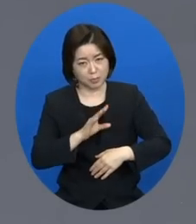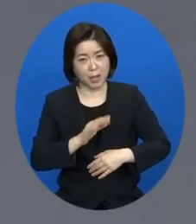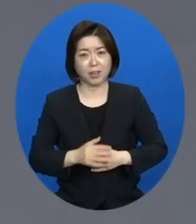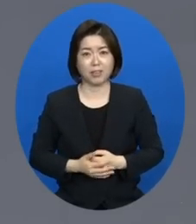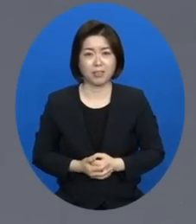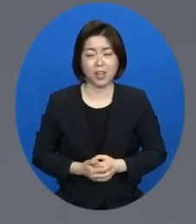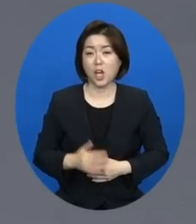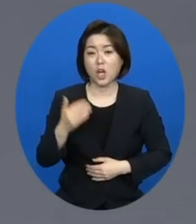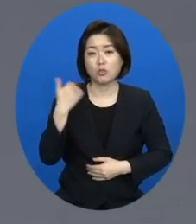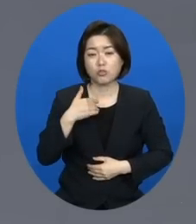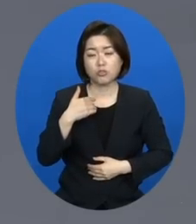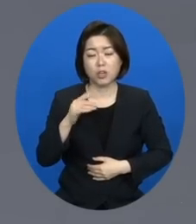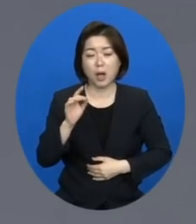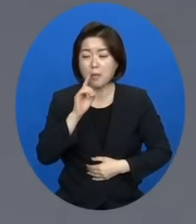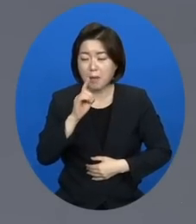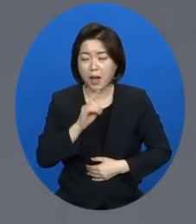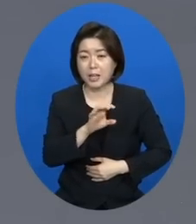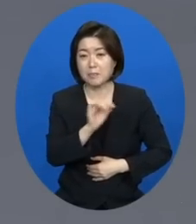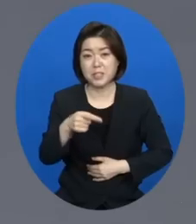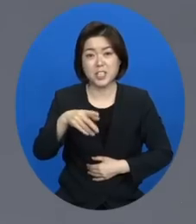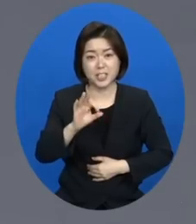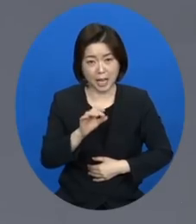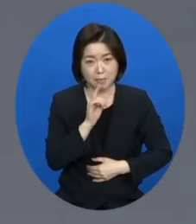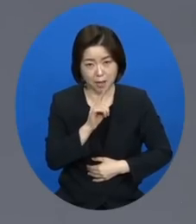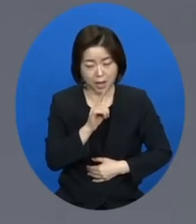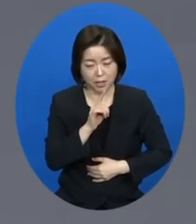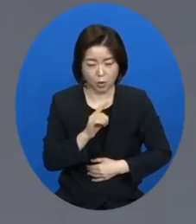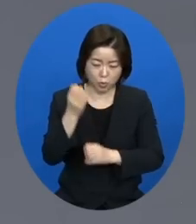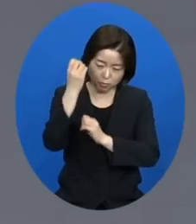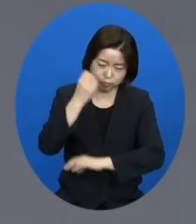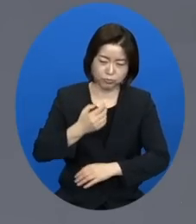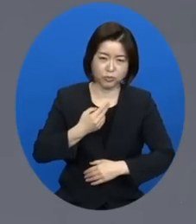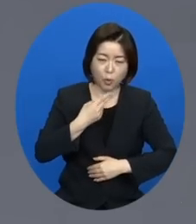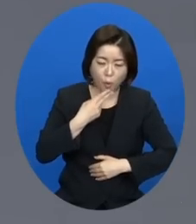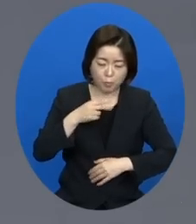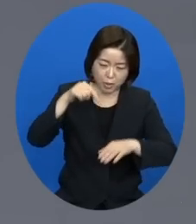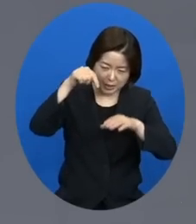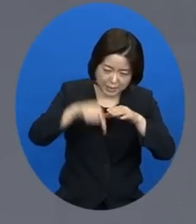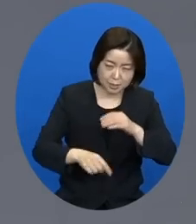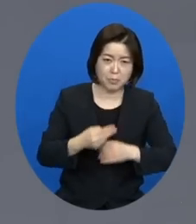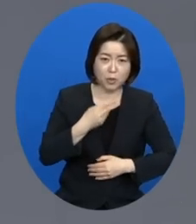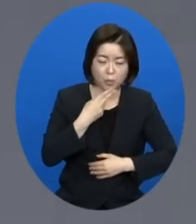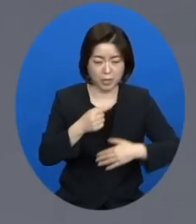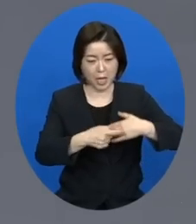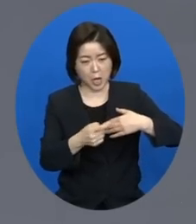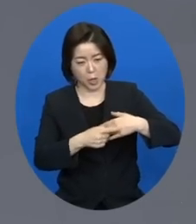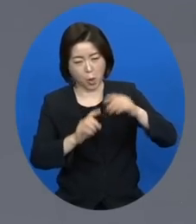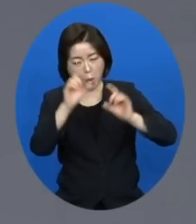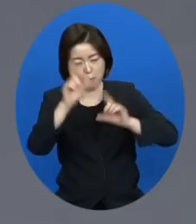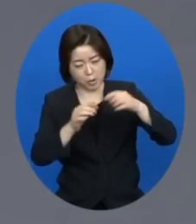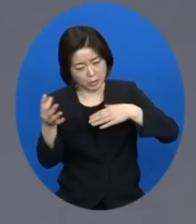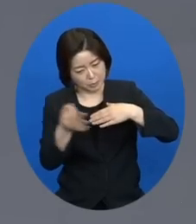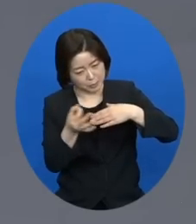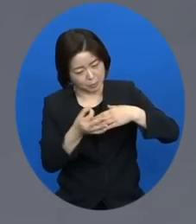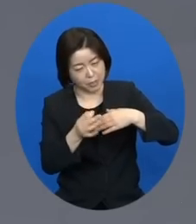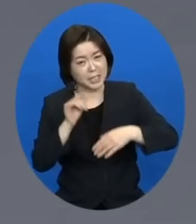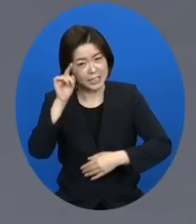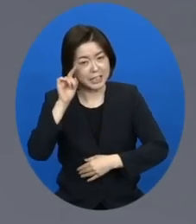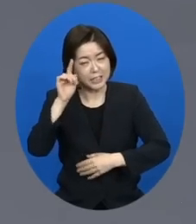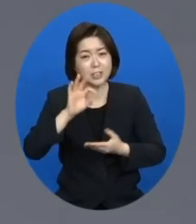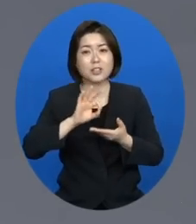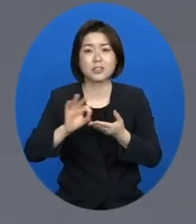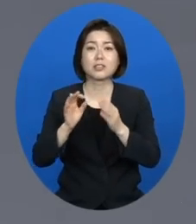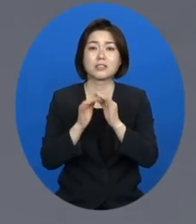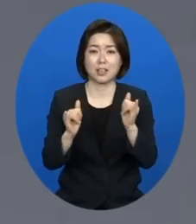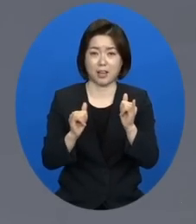누군가가 피상적이라고 하면 뿌리는 없고 깊이가 없는 겉모습에만 신경을 쓰는 사람 이렇게 표현을